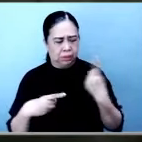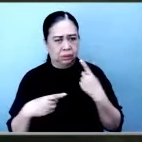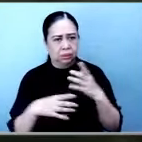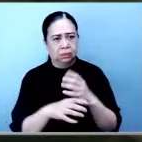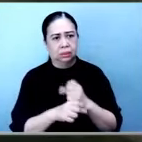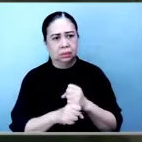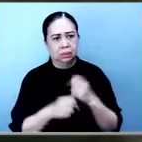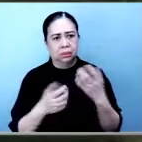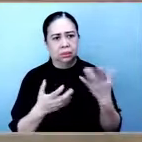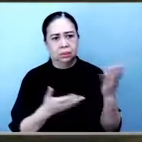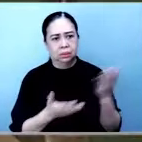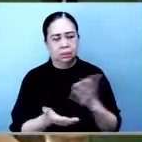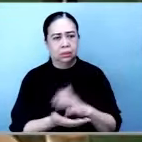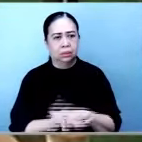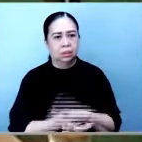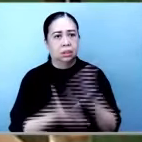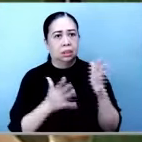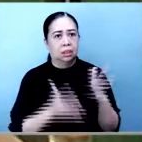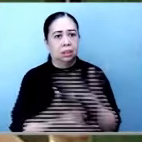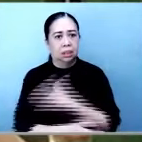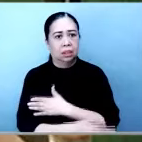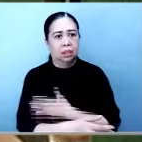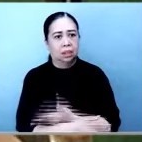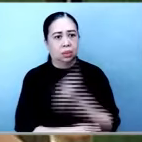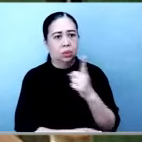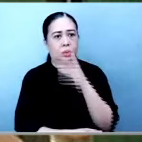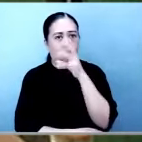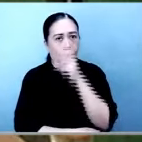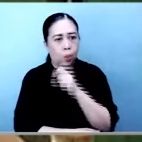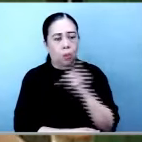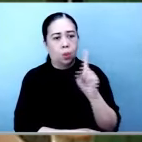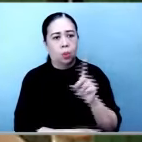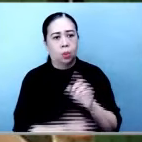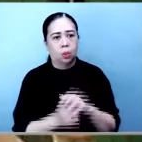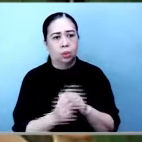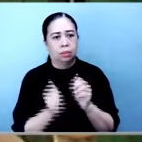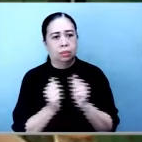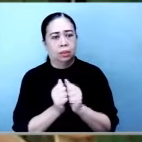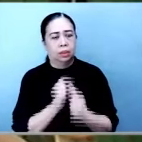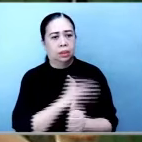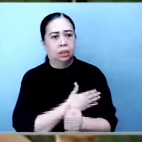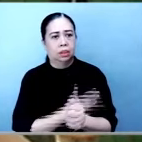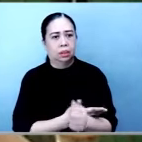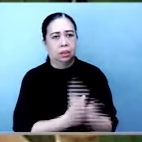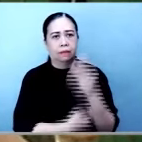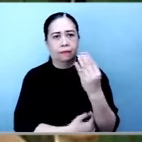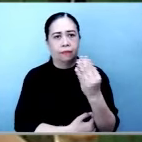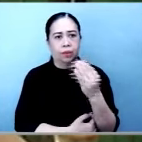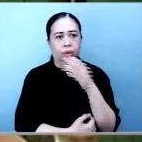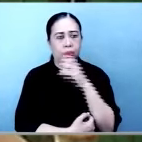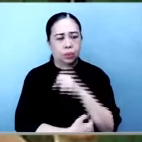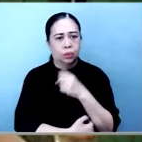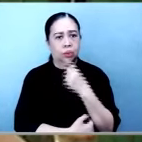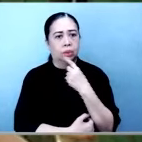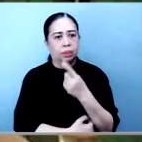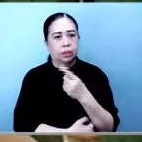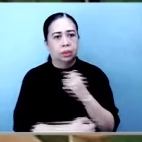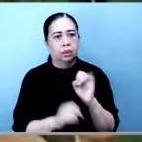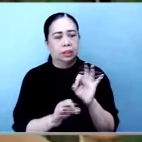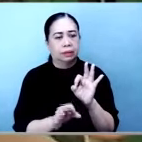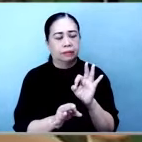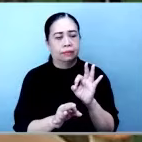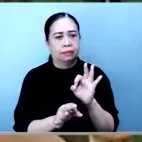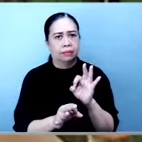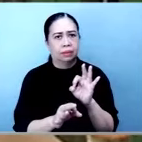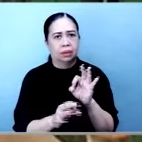kanya. Naiwan yung anak ko maliit na 1-year-old, asaka yung anak kong 14 years old. Sabi ko wala ka man